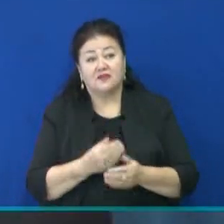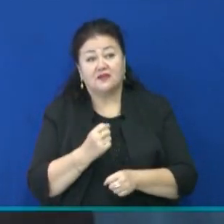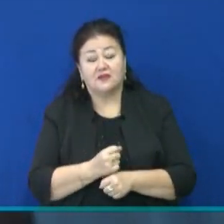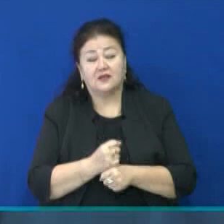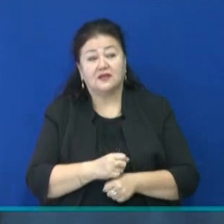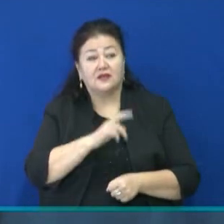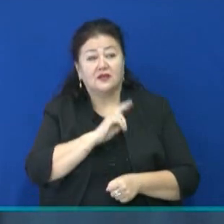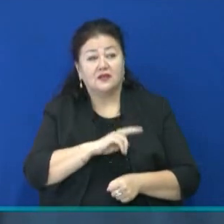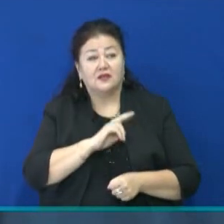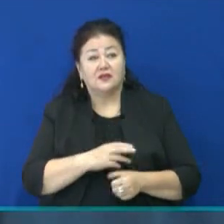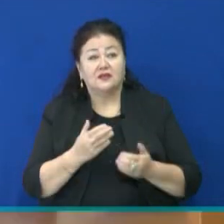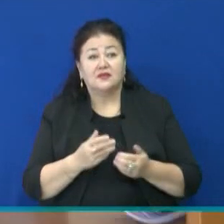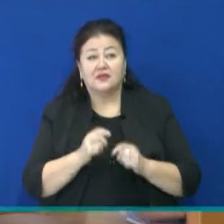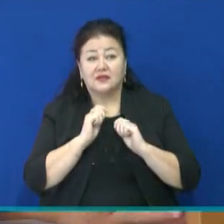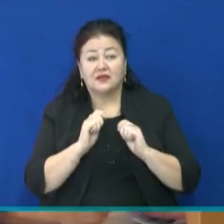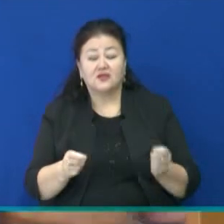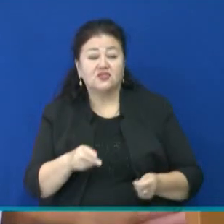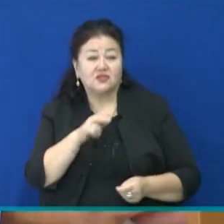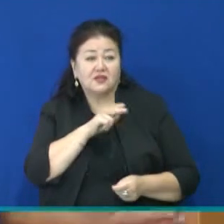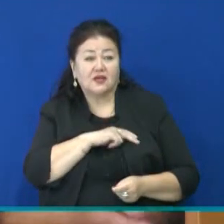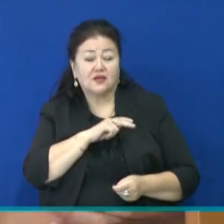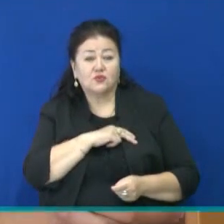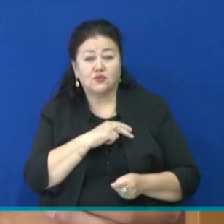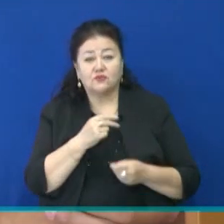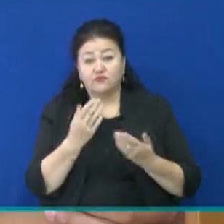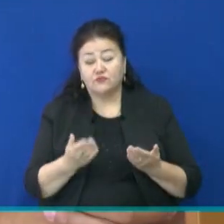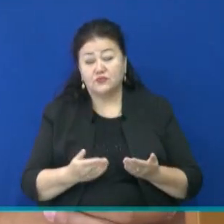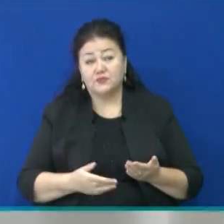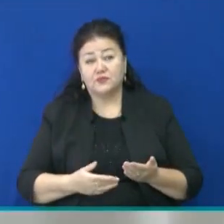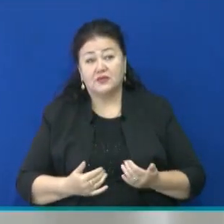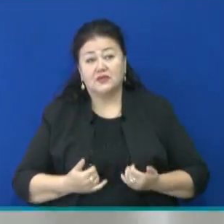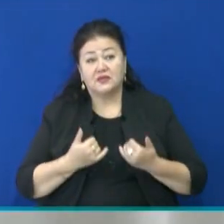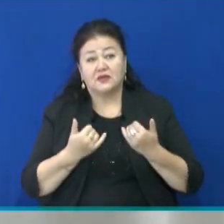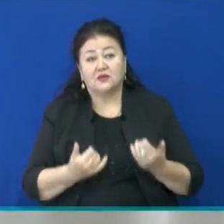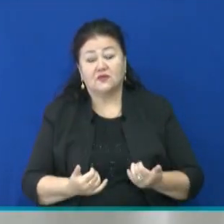в сфере строительства, награждены нагрудными знаками за заслуги перед городом.